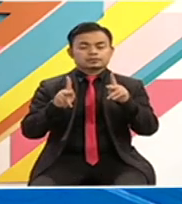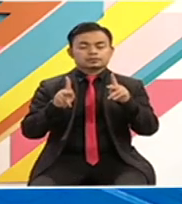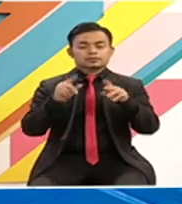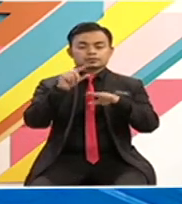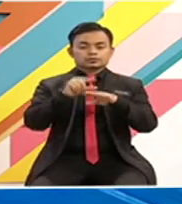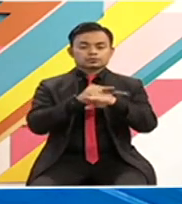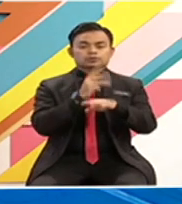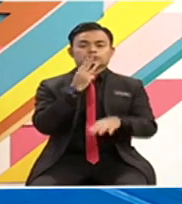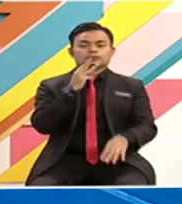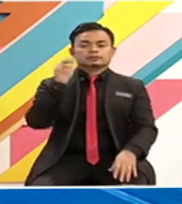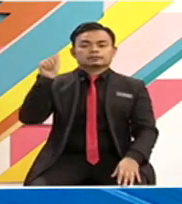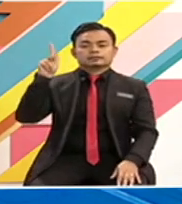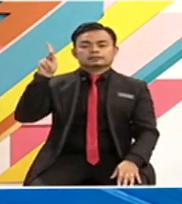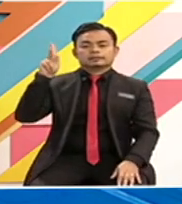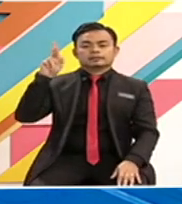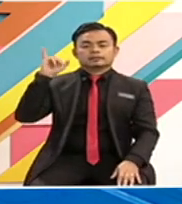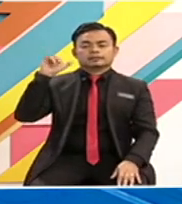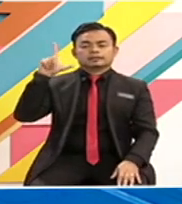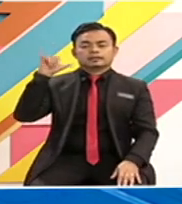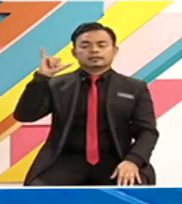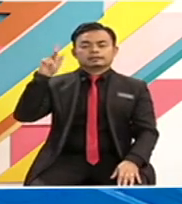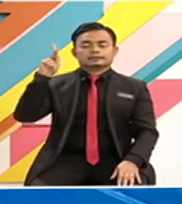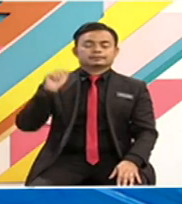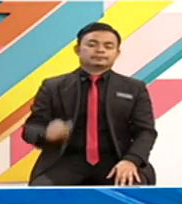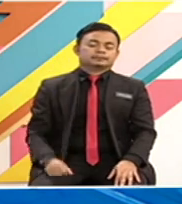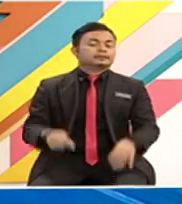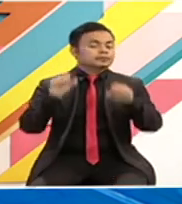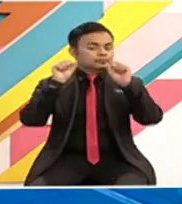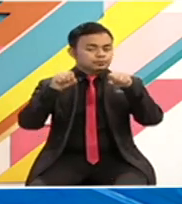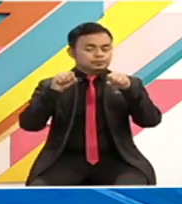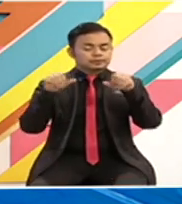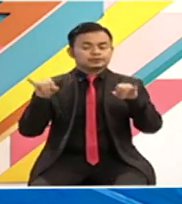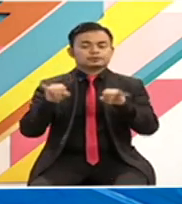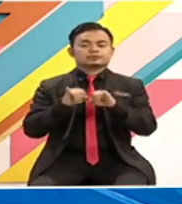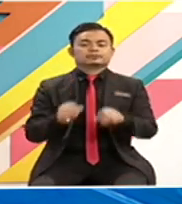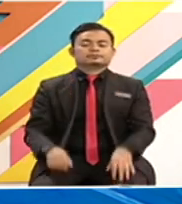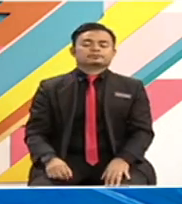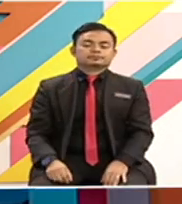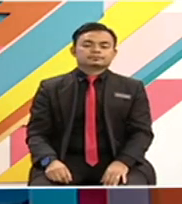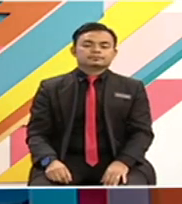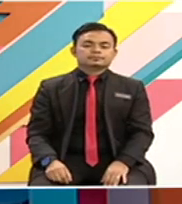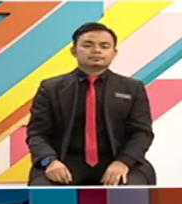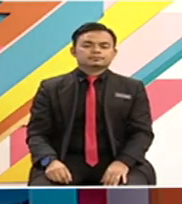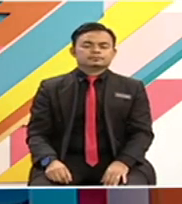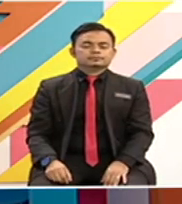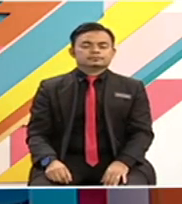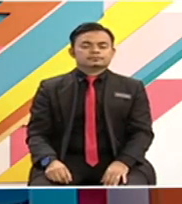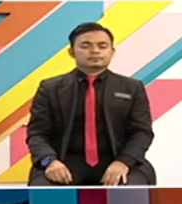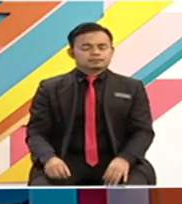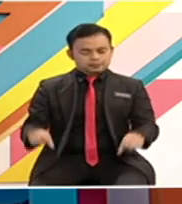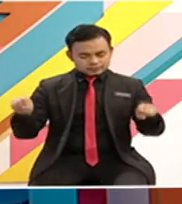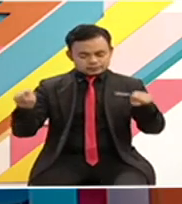kacamata kacau yang namun itu sebagai tetaplah kamu dialah Oke jenggot mesen ini kita kena